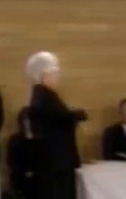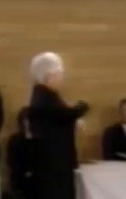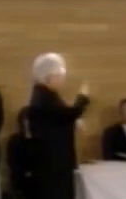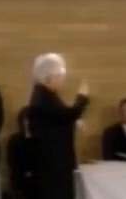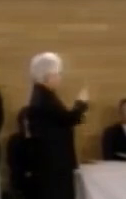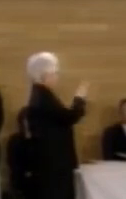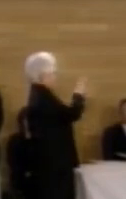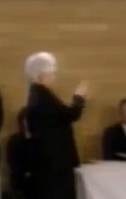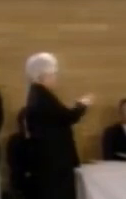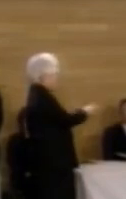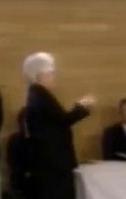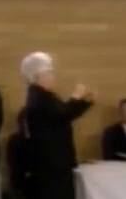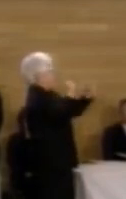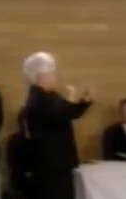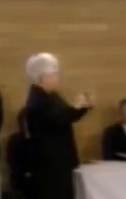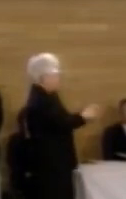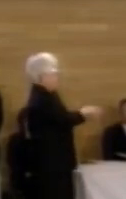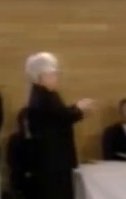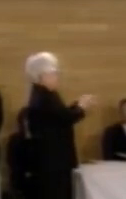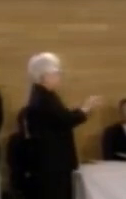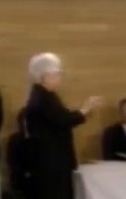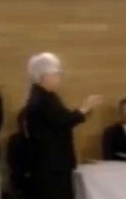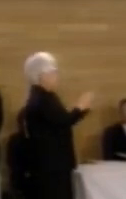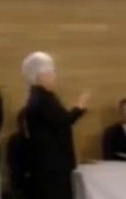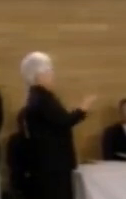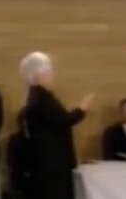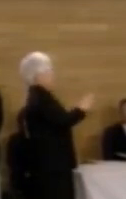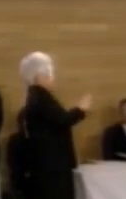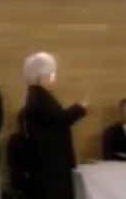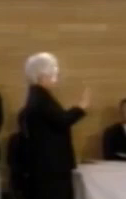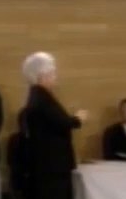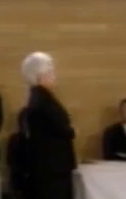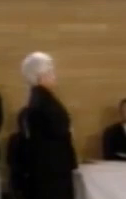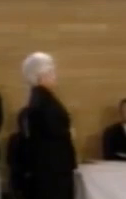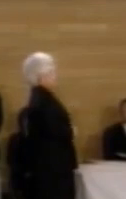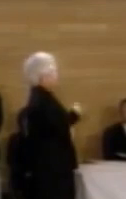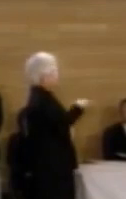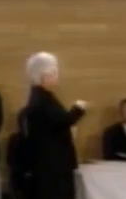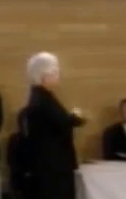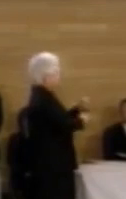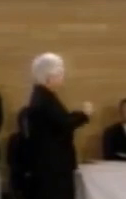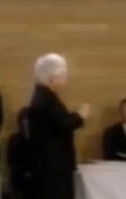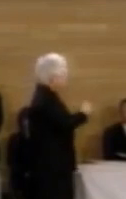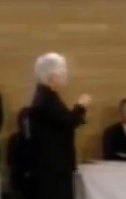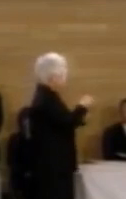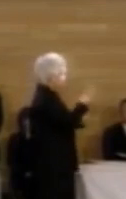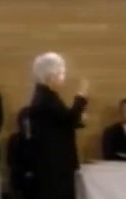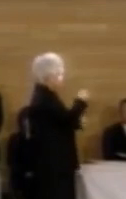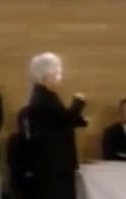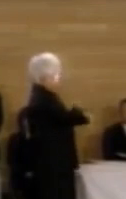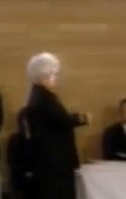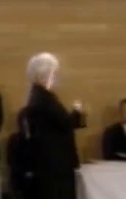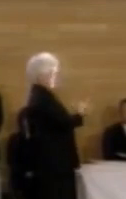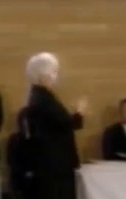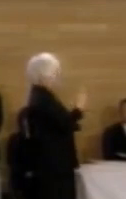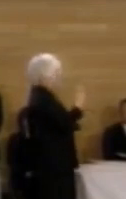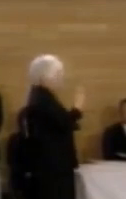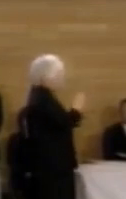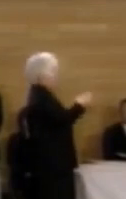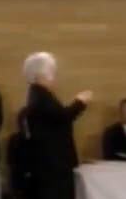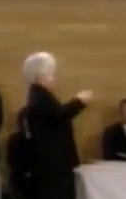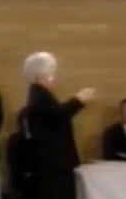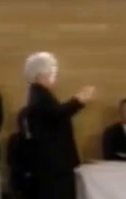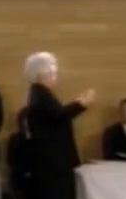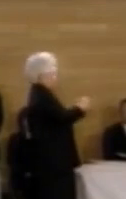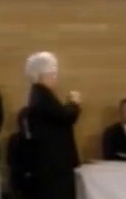中一貫教育校として開校し、その教育活動を県内のみならず全国に